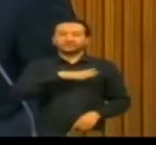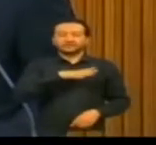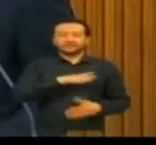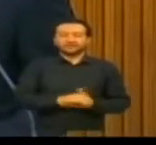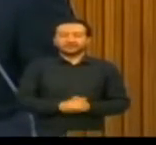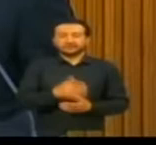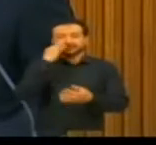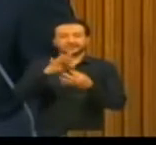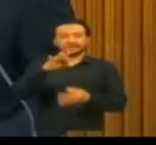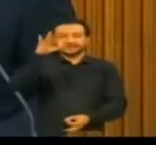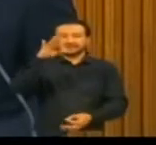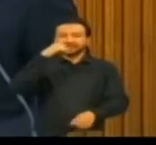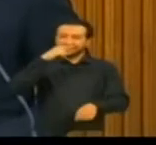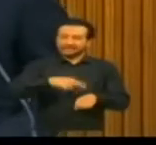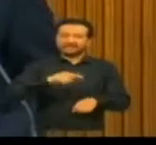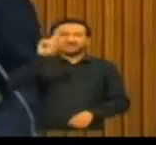İnsanlar